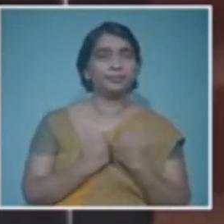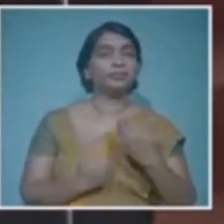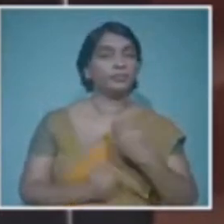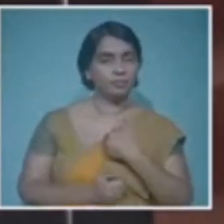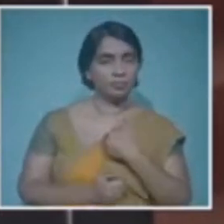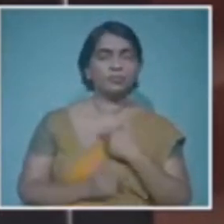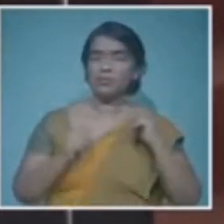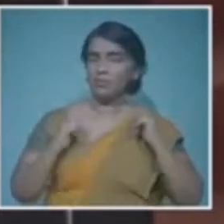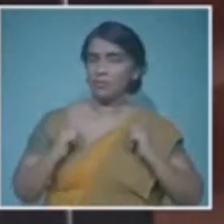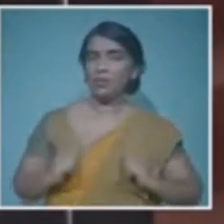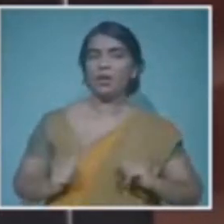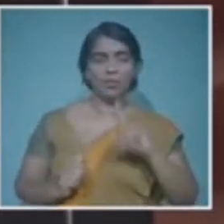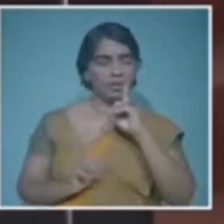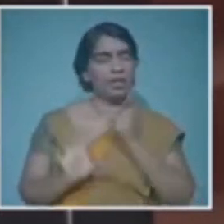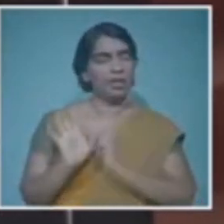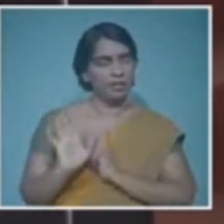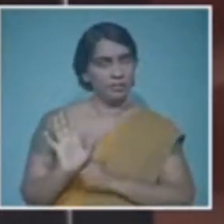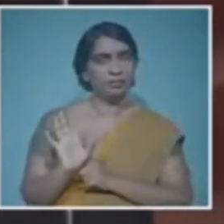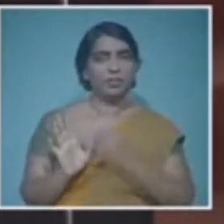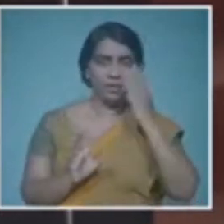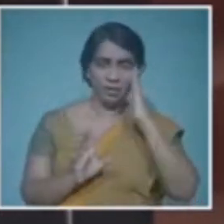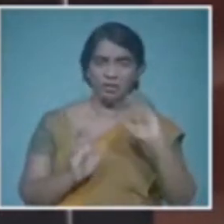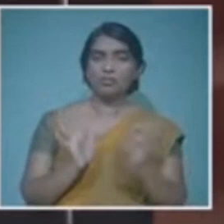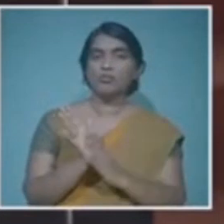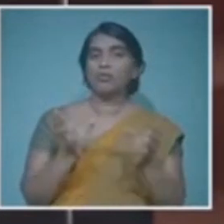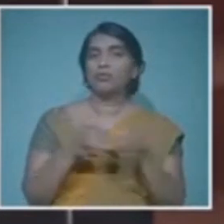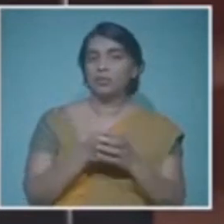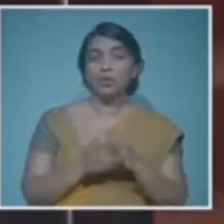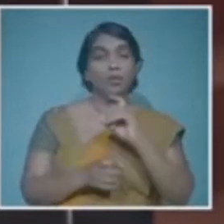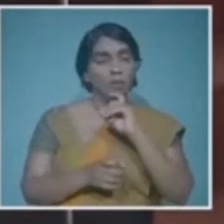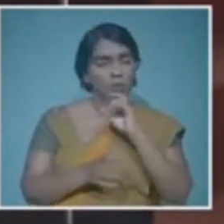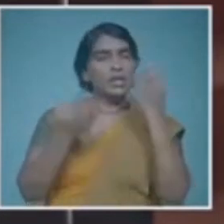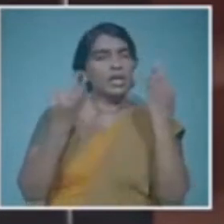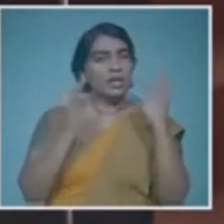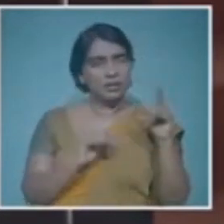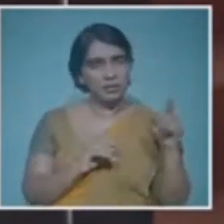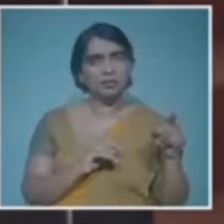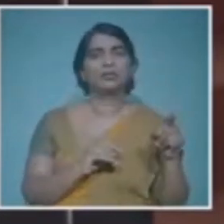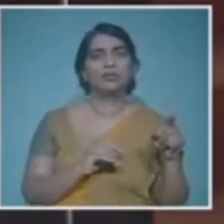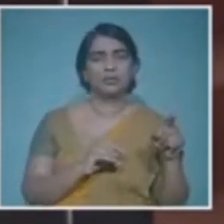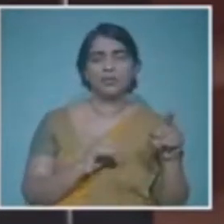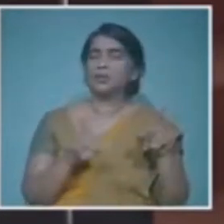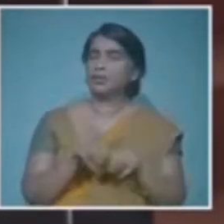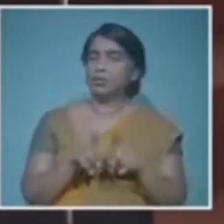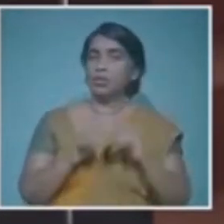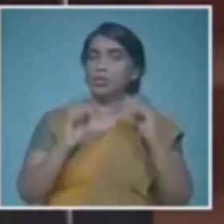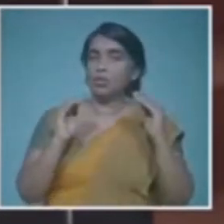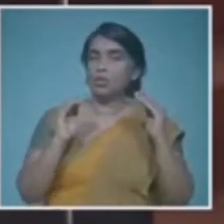මම ආඩම්බරේ නම් මම හැමදාම ස්වාධීන කමිෂන් වෙනුවෙන් අධිකරණයේ නිදහස වෙනුවෙන් ඒ වගේම